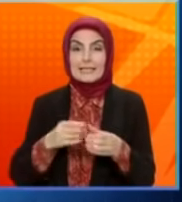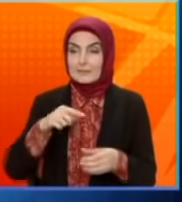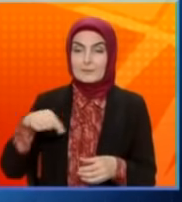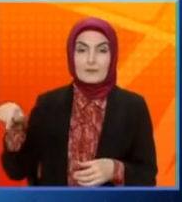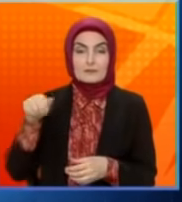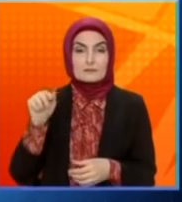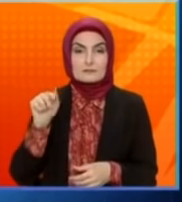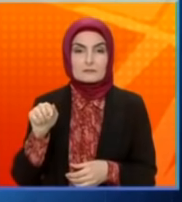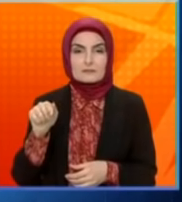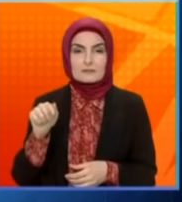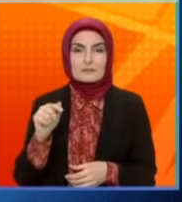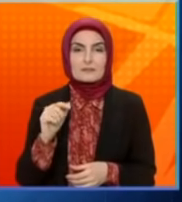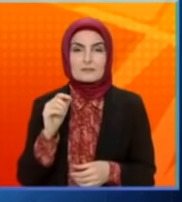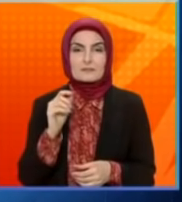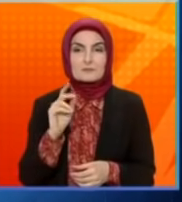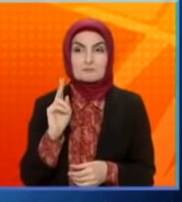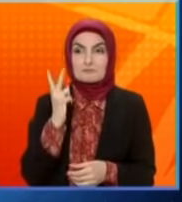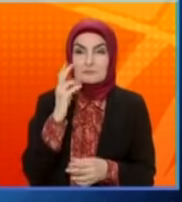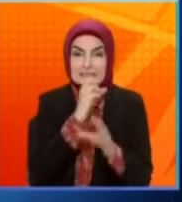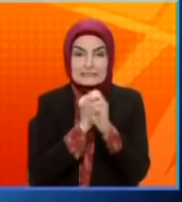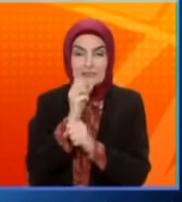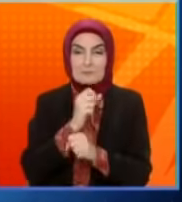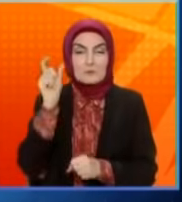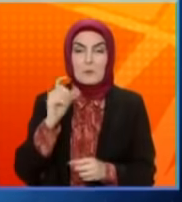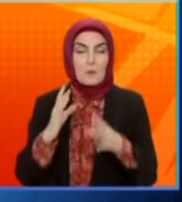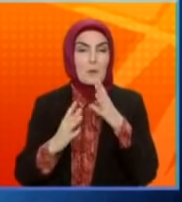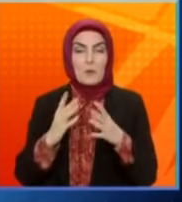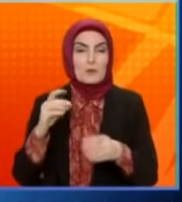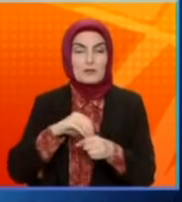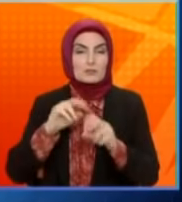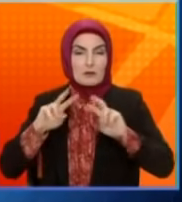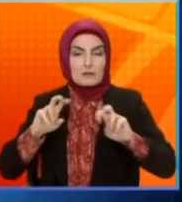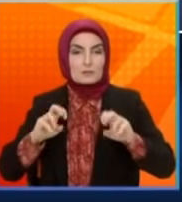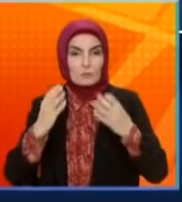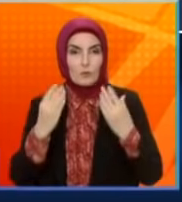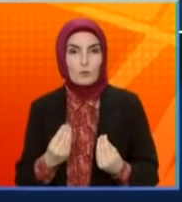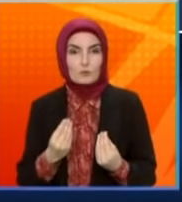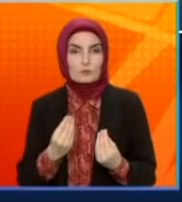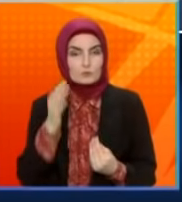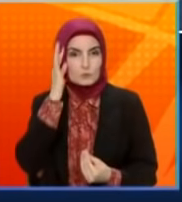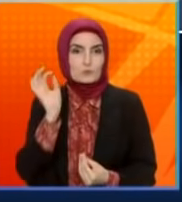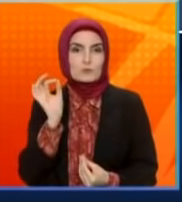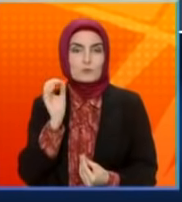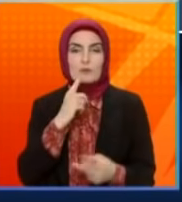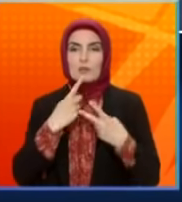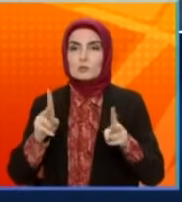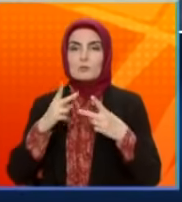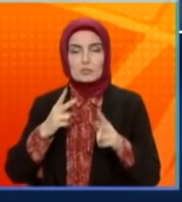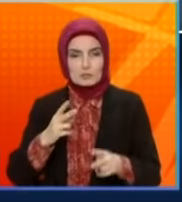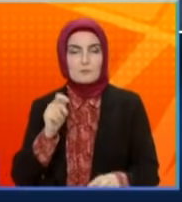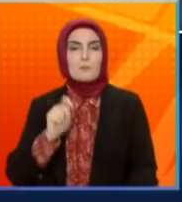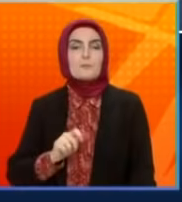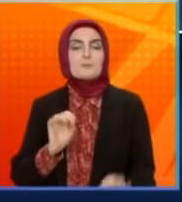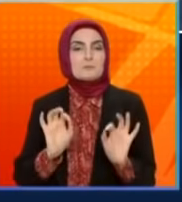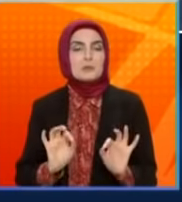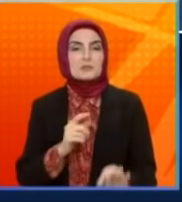gizemli cismin ne olduğunu araştırırken uzmanlardan heyecan yaratacak çarpıcı açıklamalar gelmeye başladı. Yoğun bir meteor yağmuru olduğu vakit